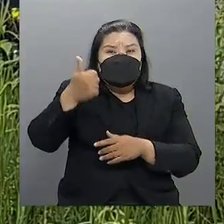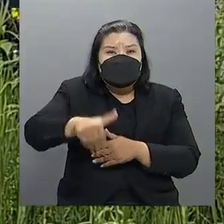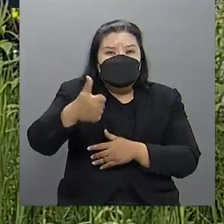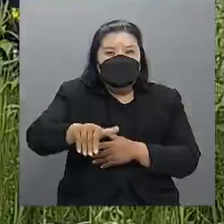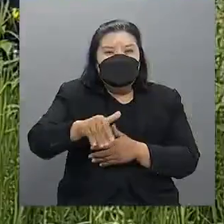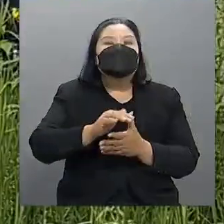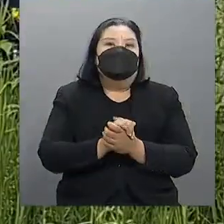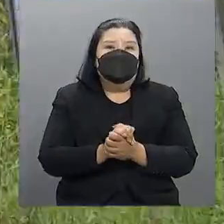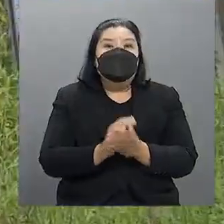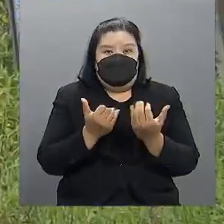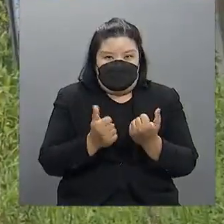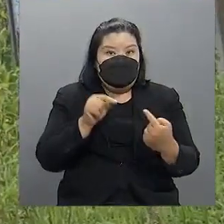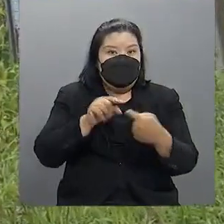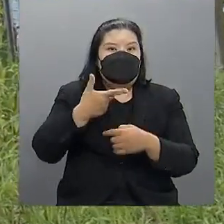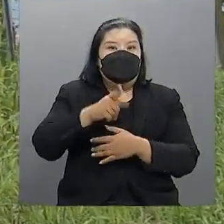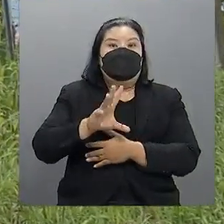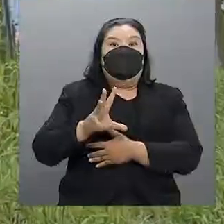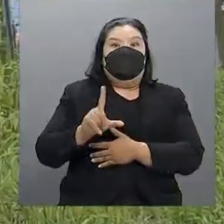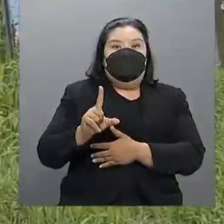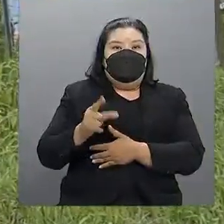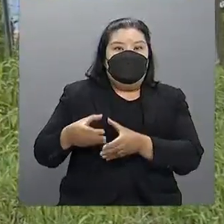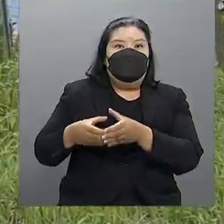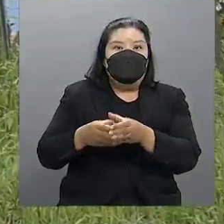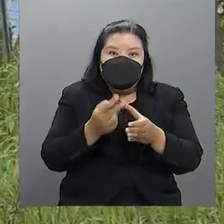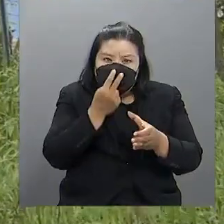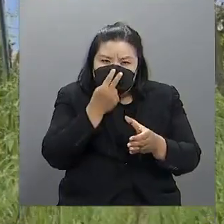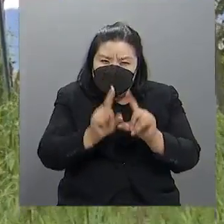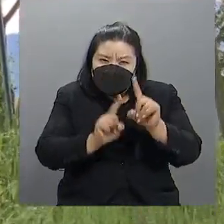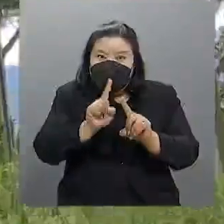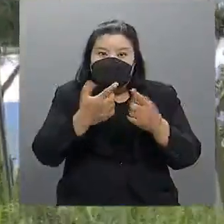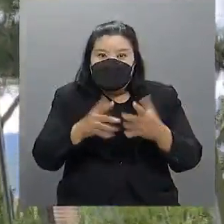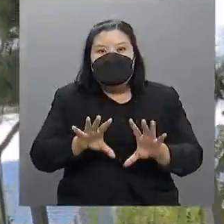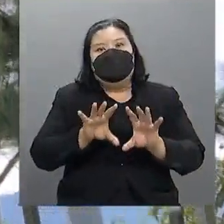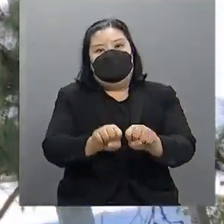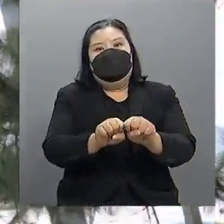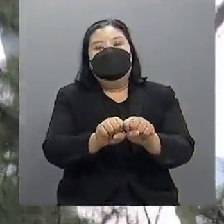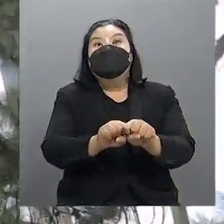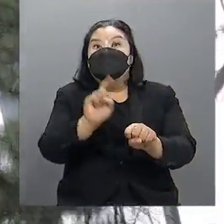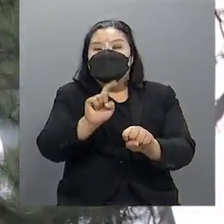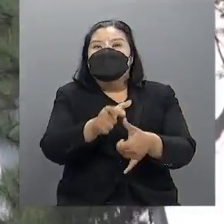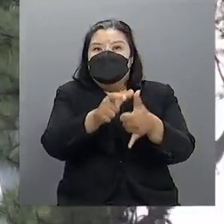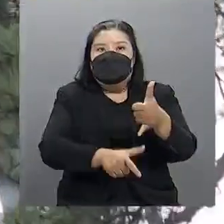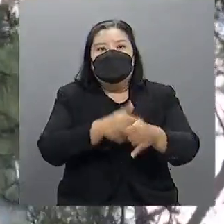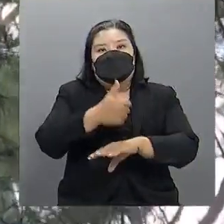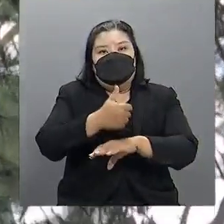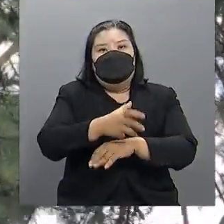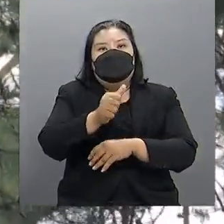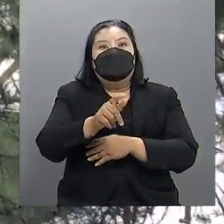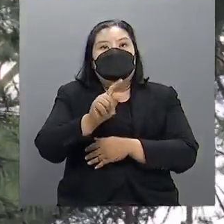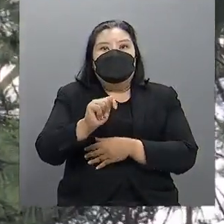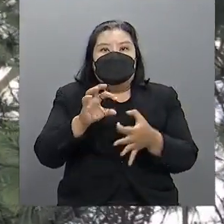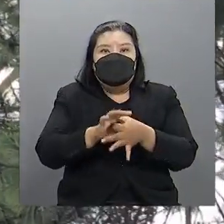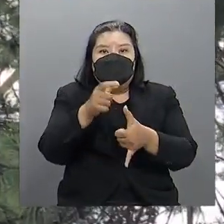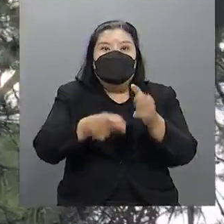ปช.จะเข้าตรวจสอบและมีการดำเนินคดีกับนายกองค์การบริหารส่วนตำบลในข้อหาทุจริตเรียกรับเงินจ